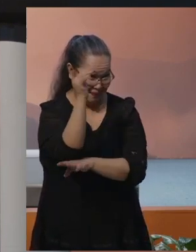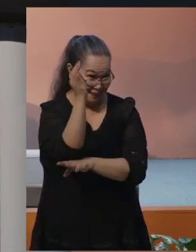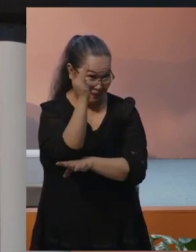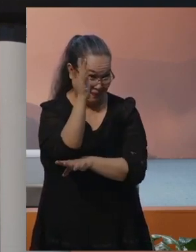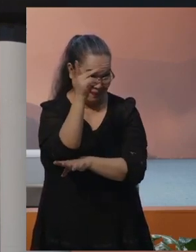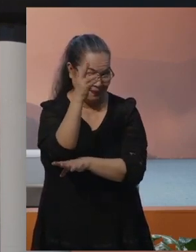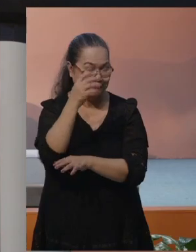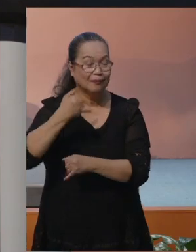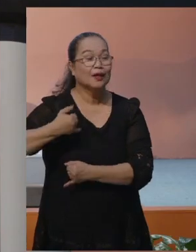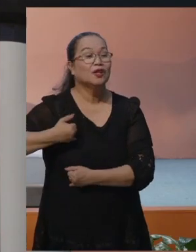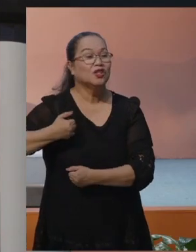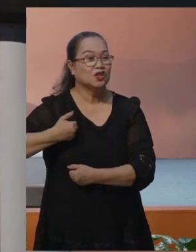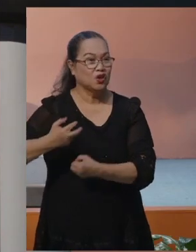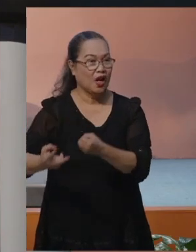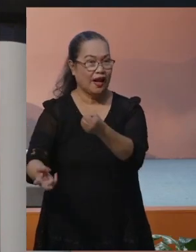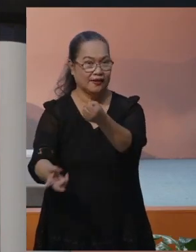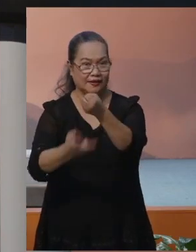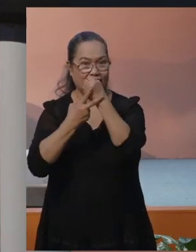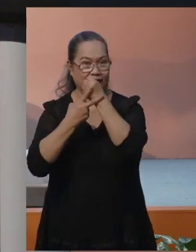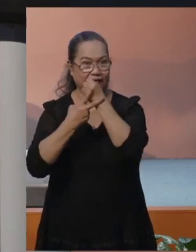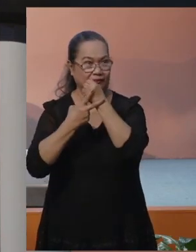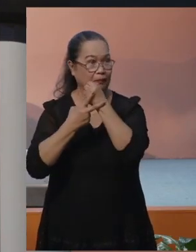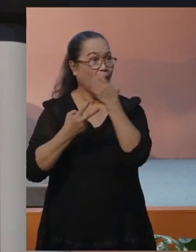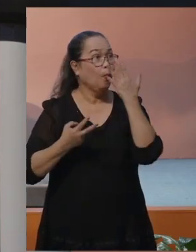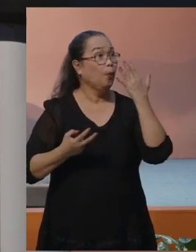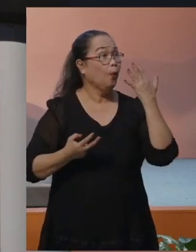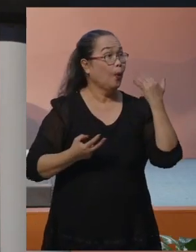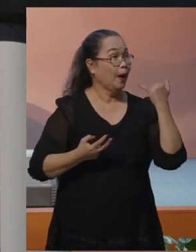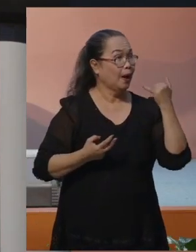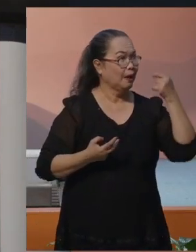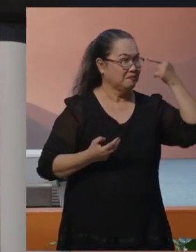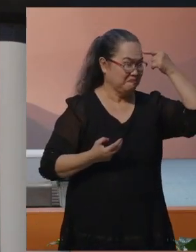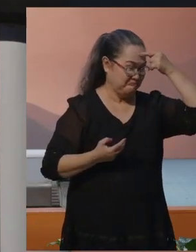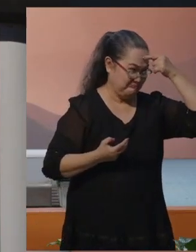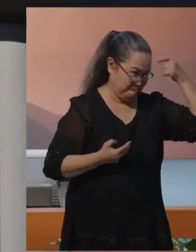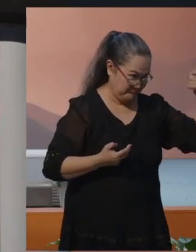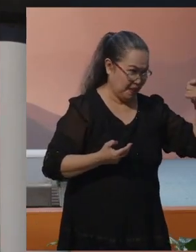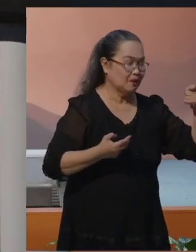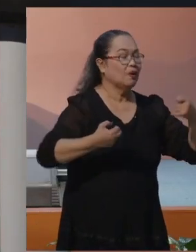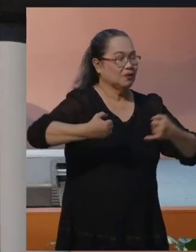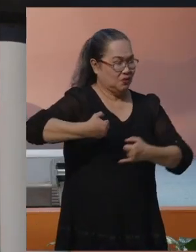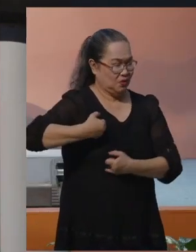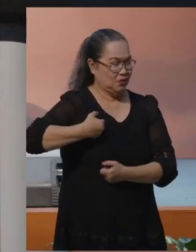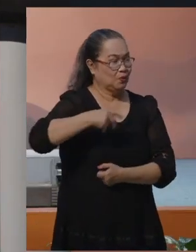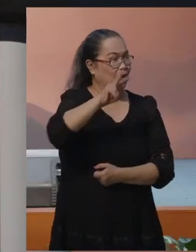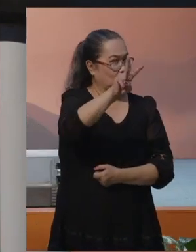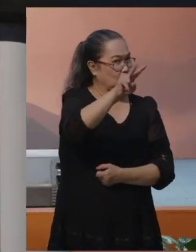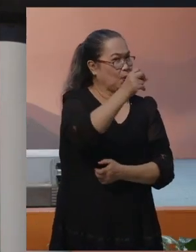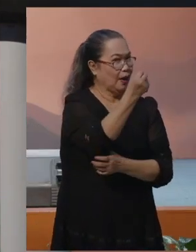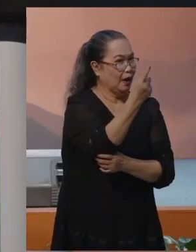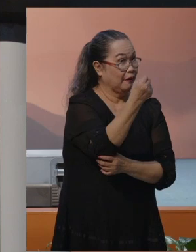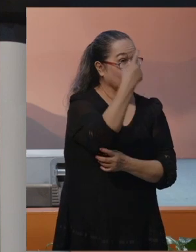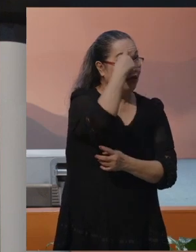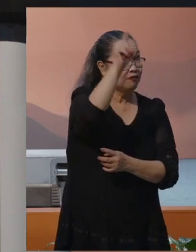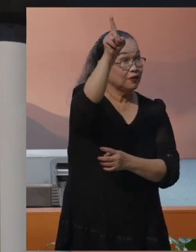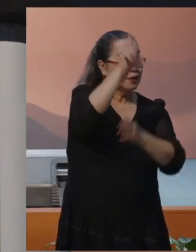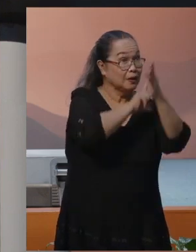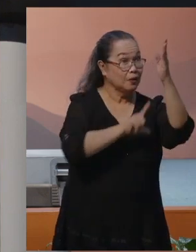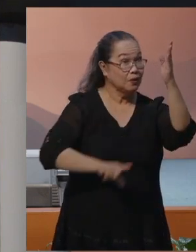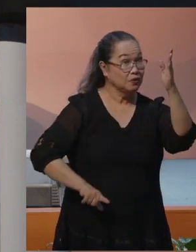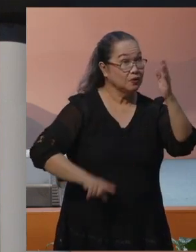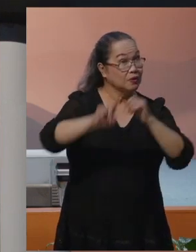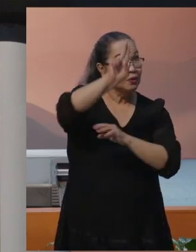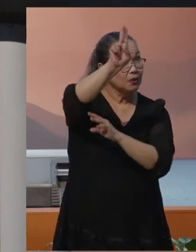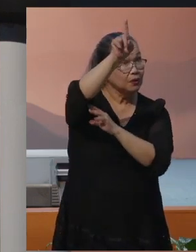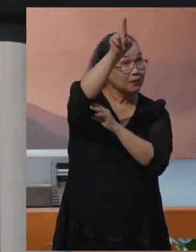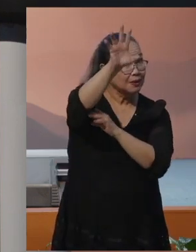Joshua saved alive. Bakit? Sapagkat sinabi niya sa Joshua 2:11, For the Lord your God, He is God